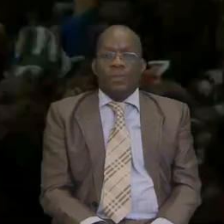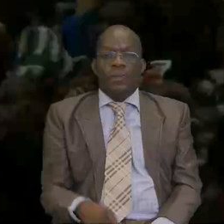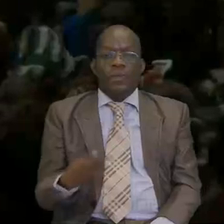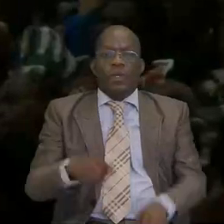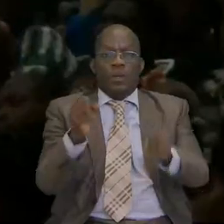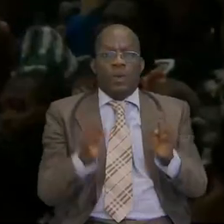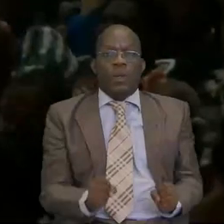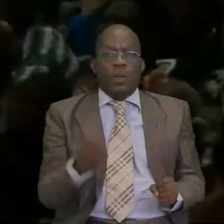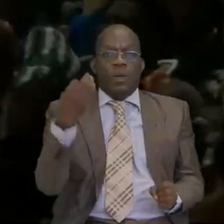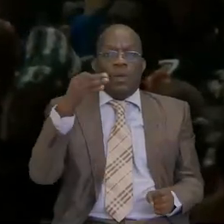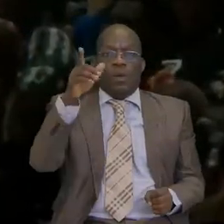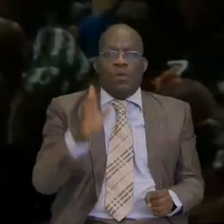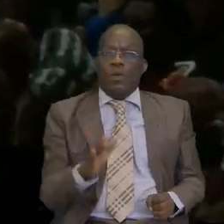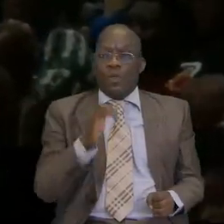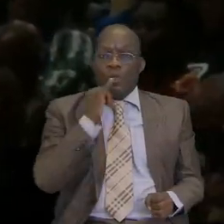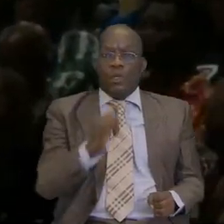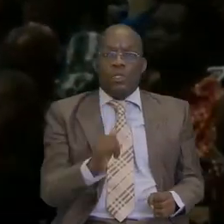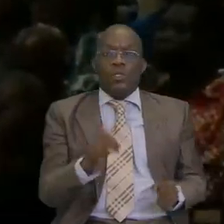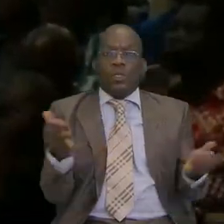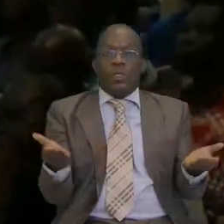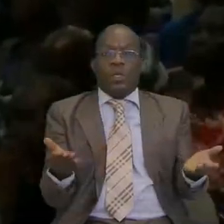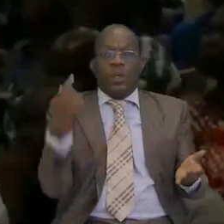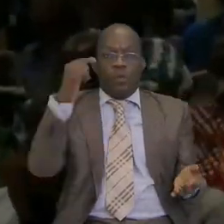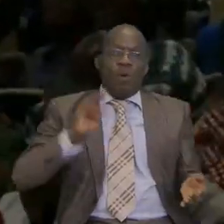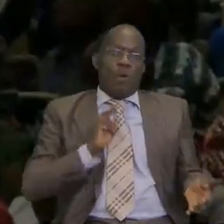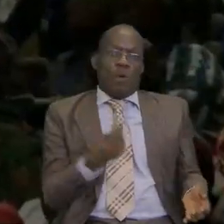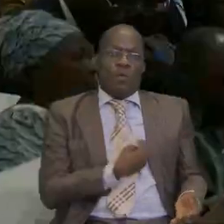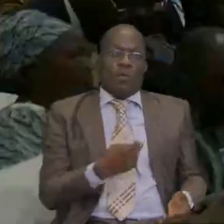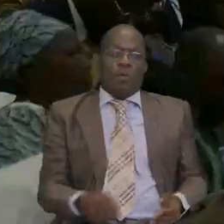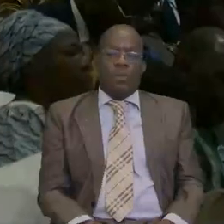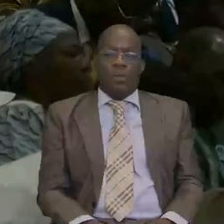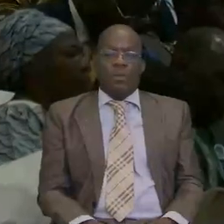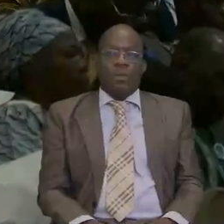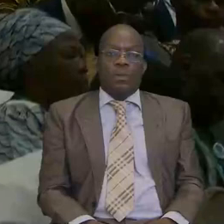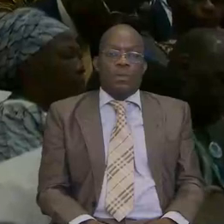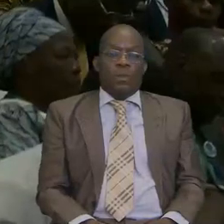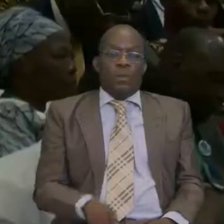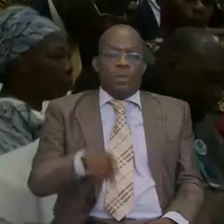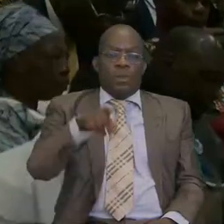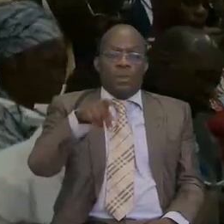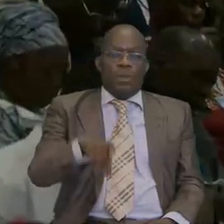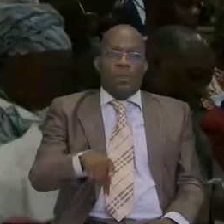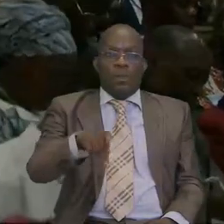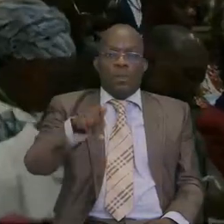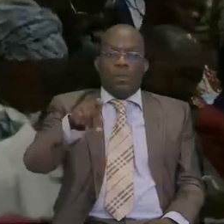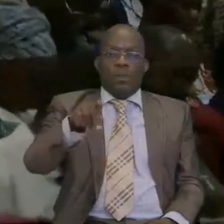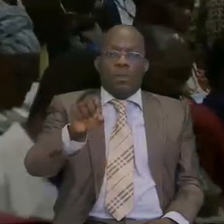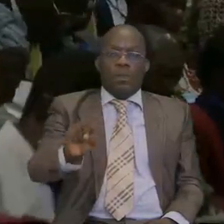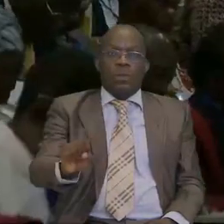La puissance de Dieu est disponible pour nous. En Psaume 110.